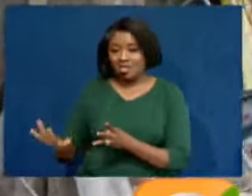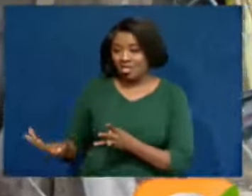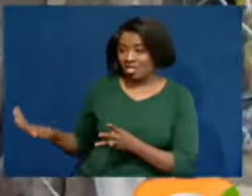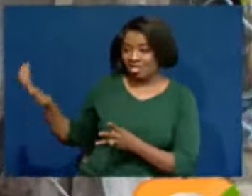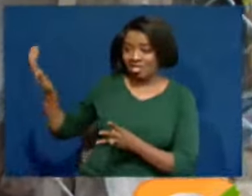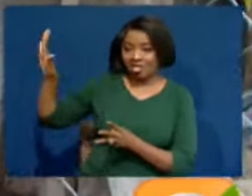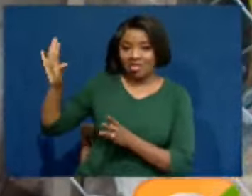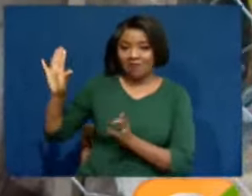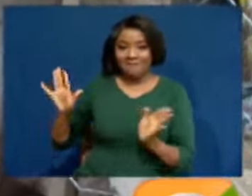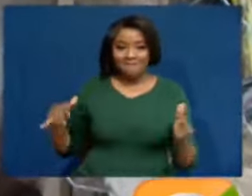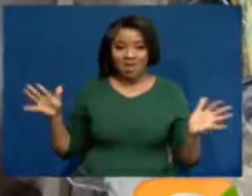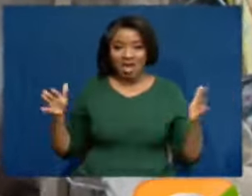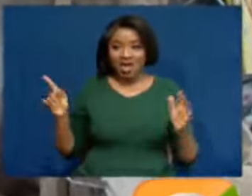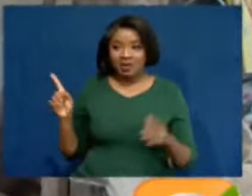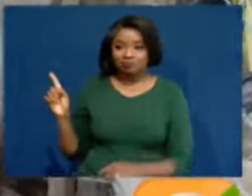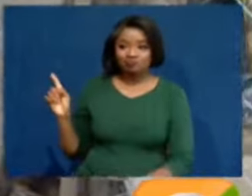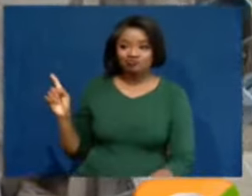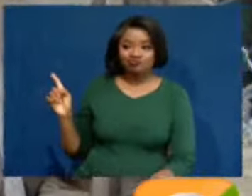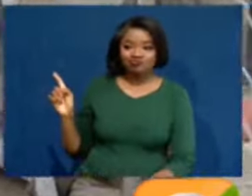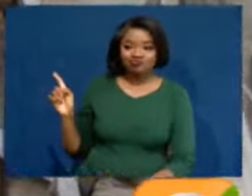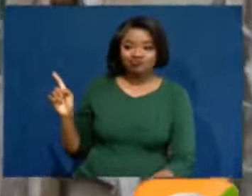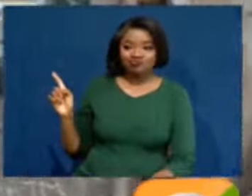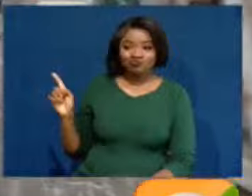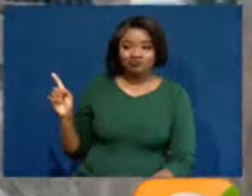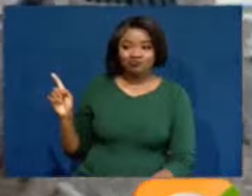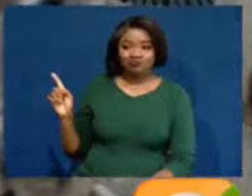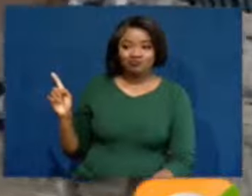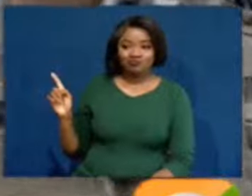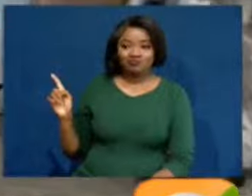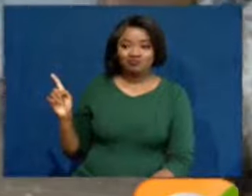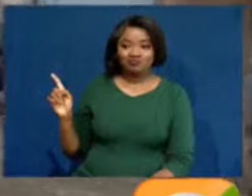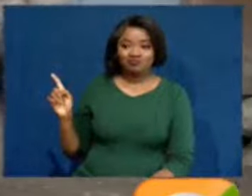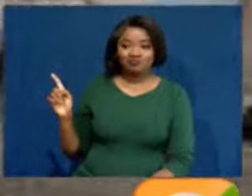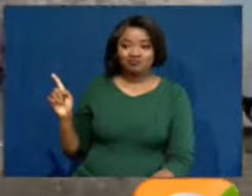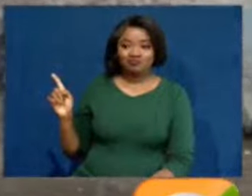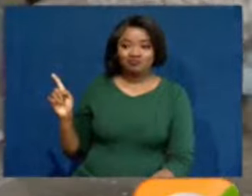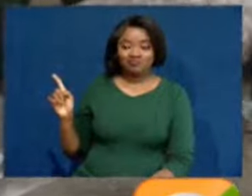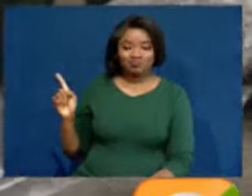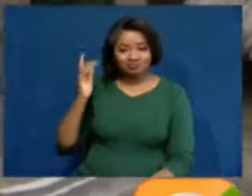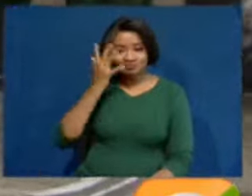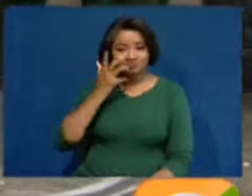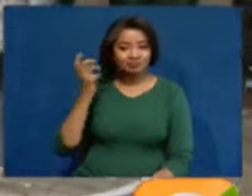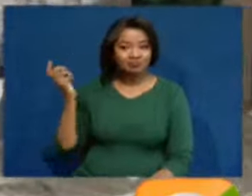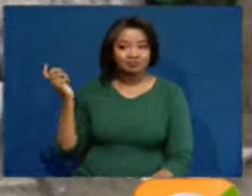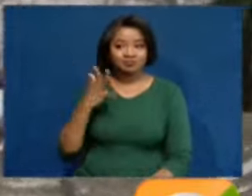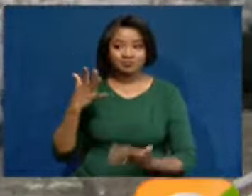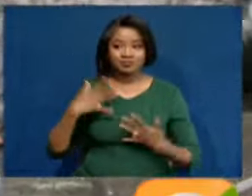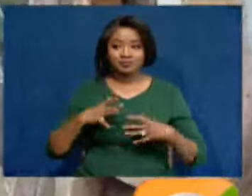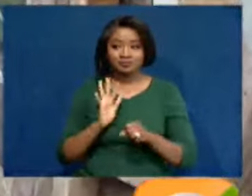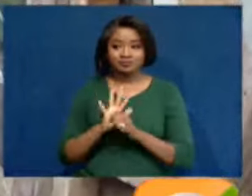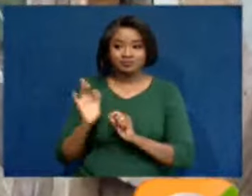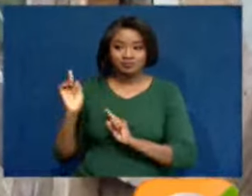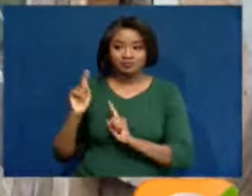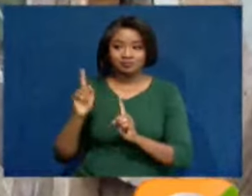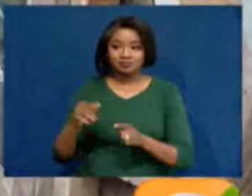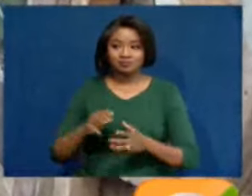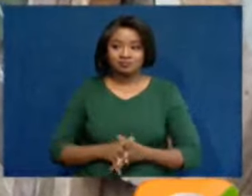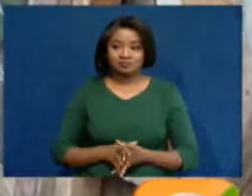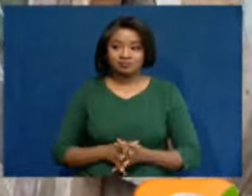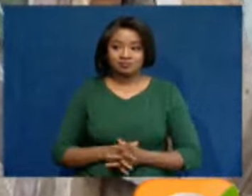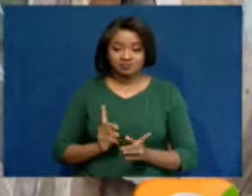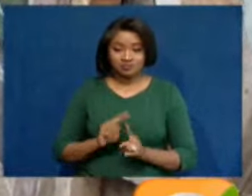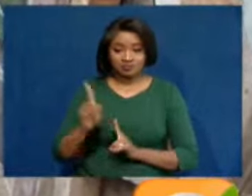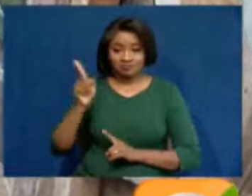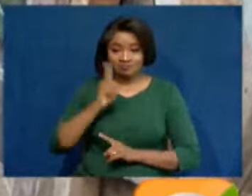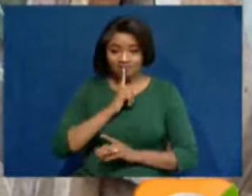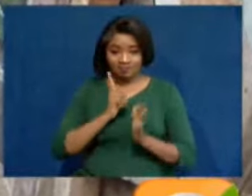Ndege huyu mkubwa asiyeruka na anayefanana na mbuni bila shaka ni kivutio kikubwa hapa. Shamir anakiri